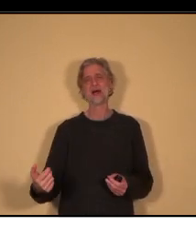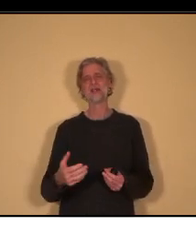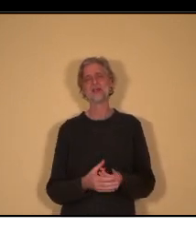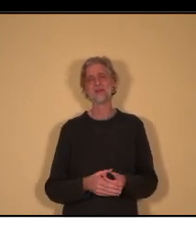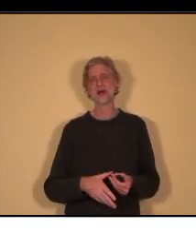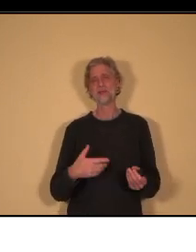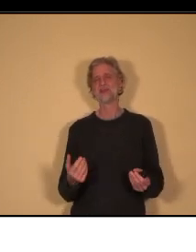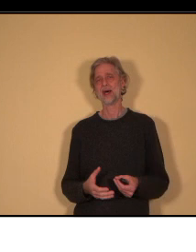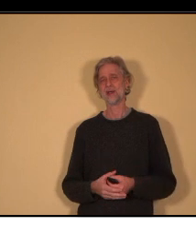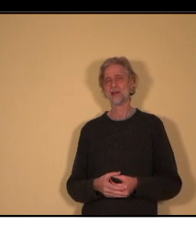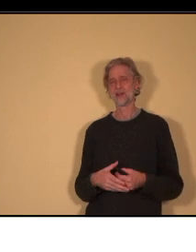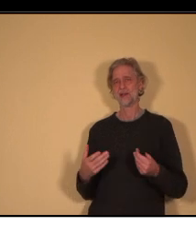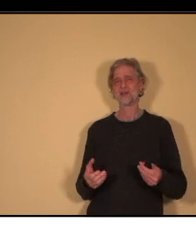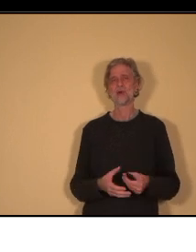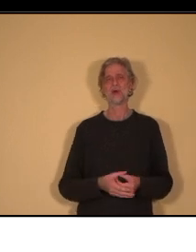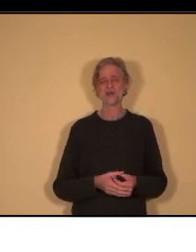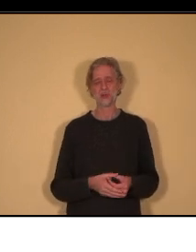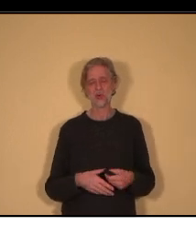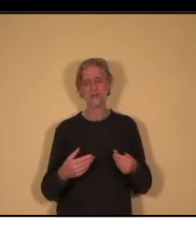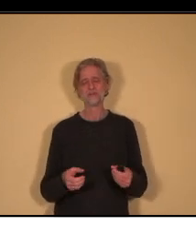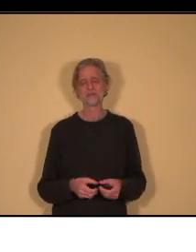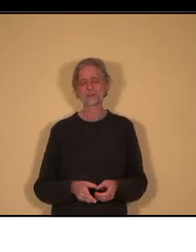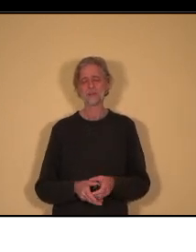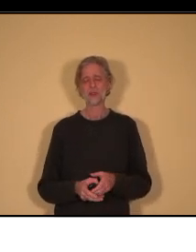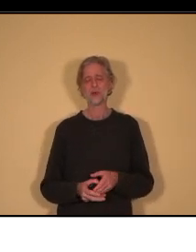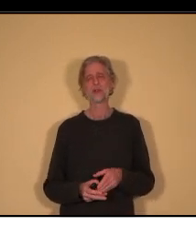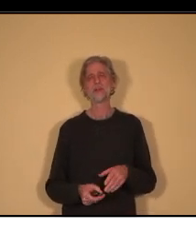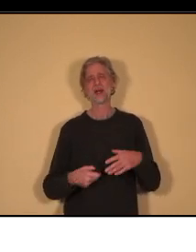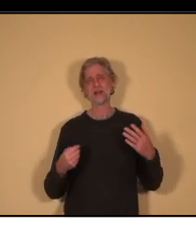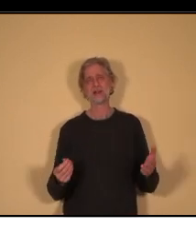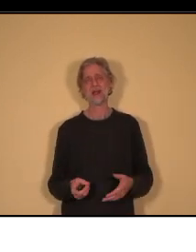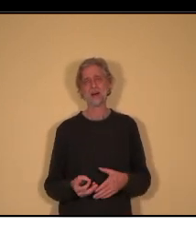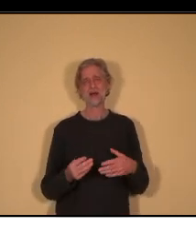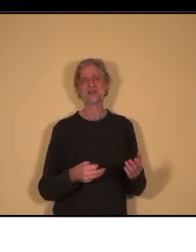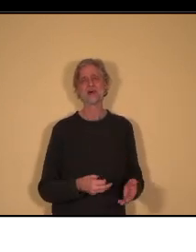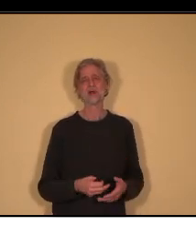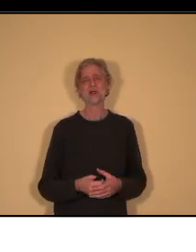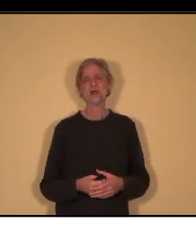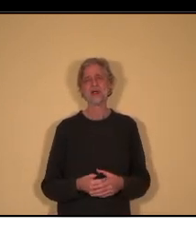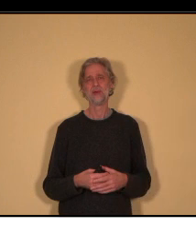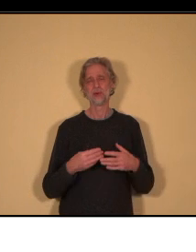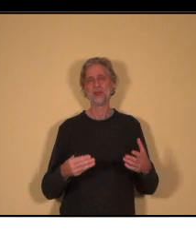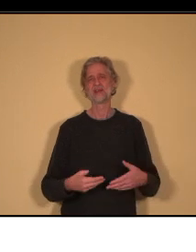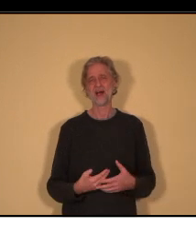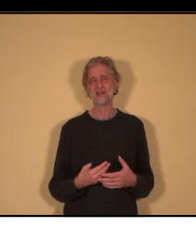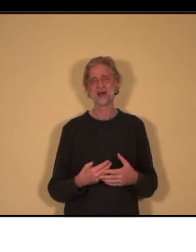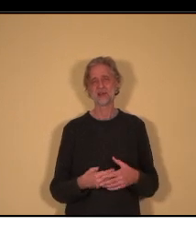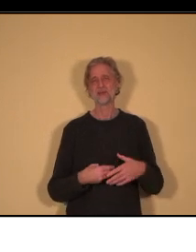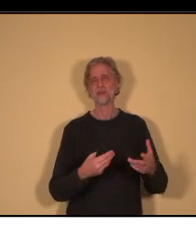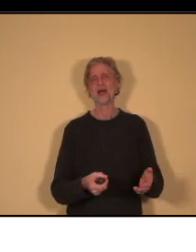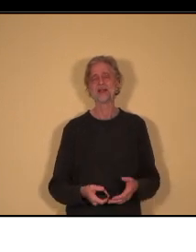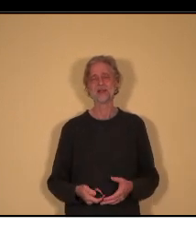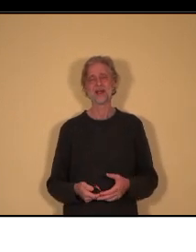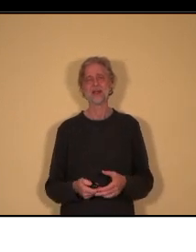das Gleichgewicht wird auf die Seite der Säure gezogen. Und man kann die Ameisensäure in Form ihrer Salze, also